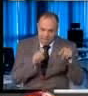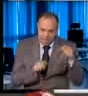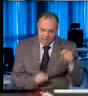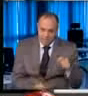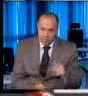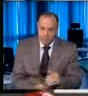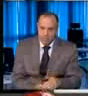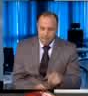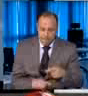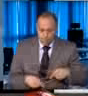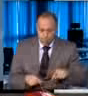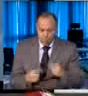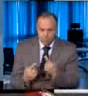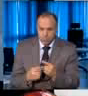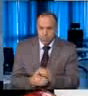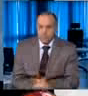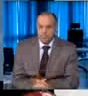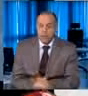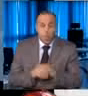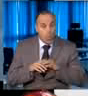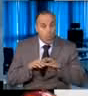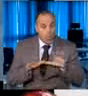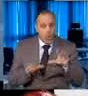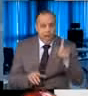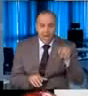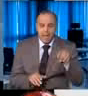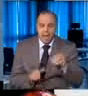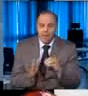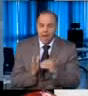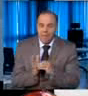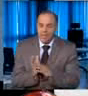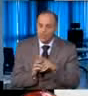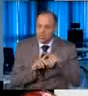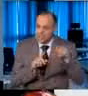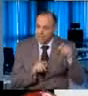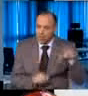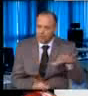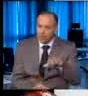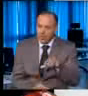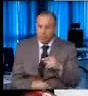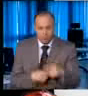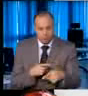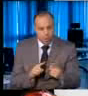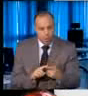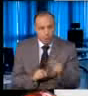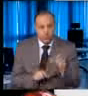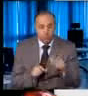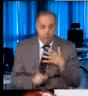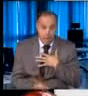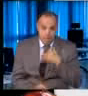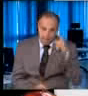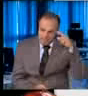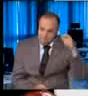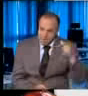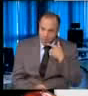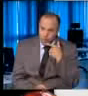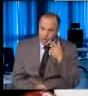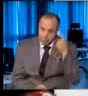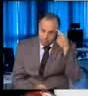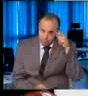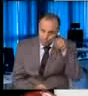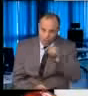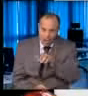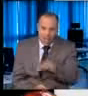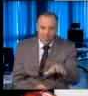نورمالمون انه موجود دابا. اشعاع تظاهره ايام قرطاج السينمائيه على الجهات خطوه يرى فيها جمهور الافلام فرصه لتكريس